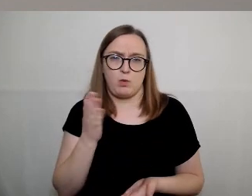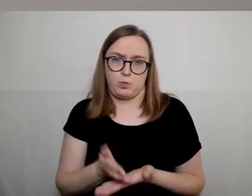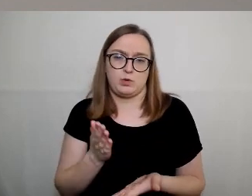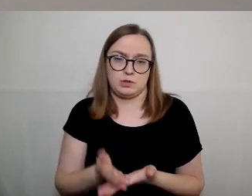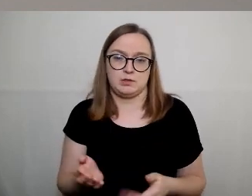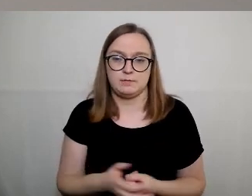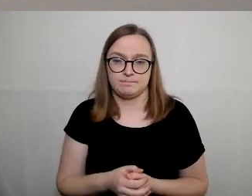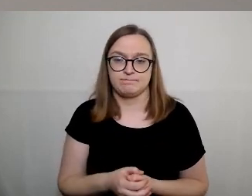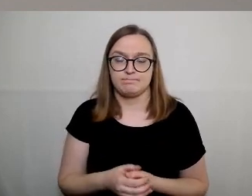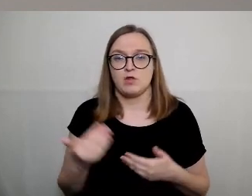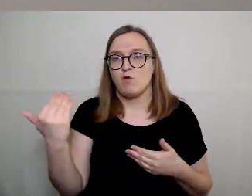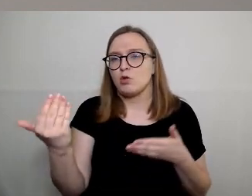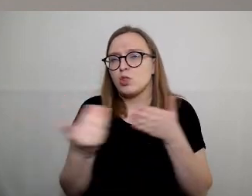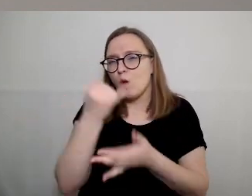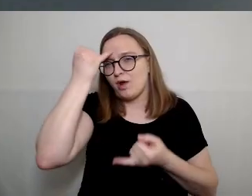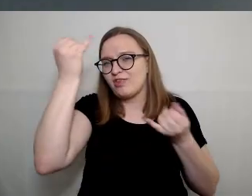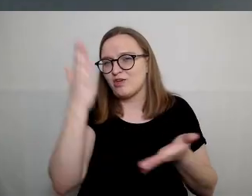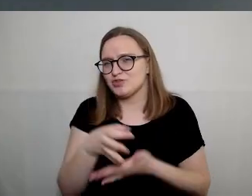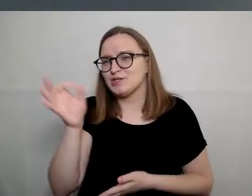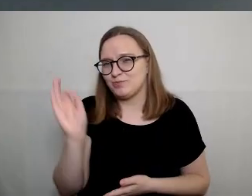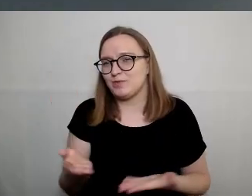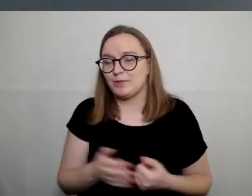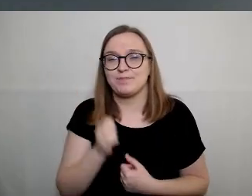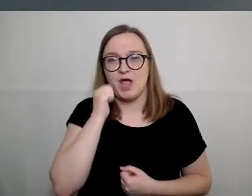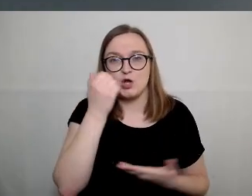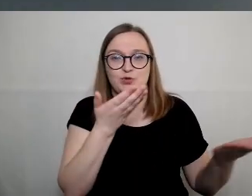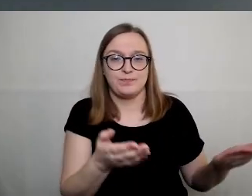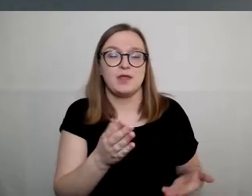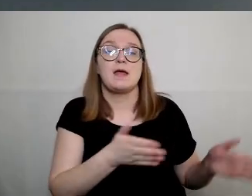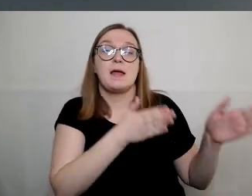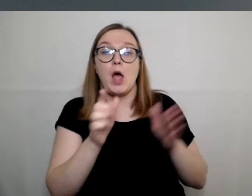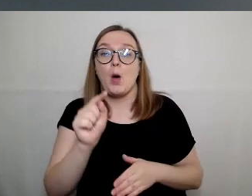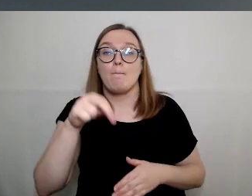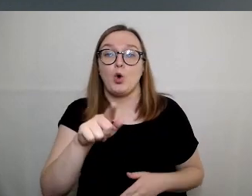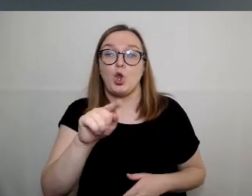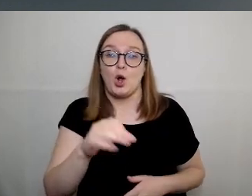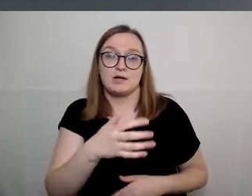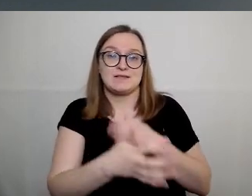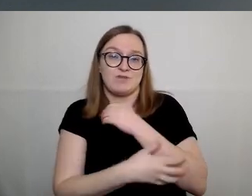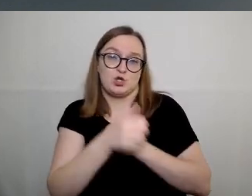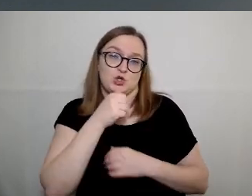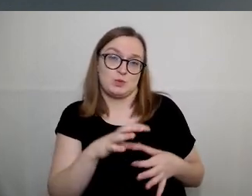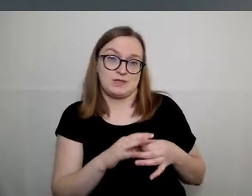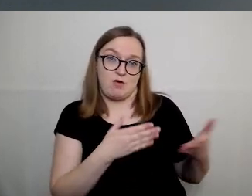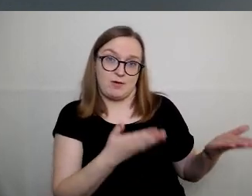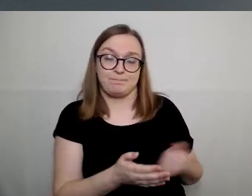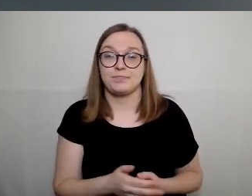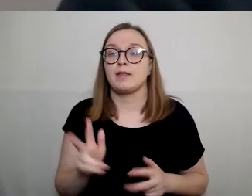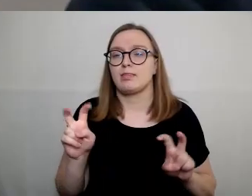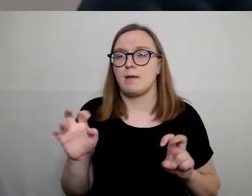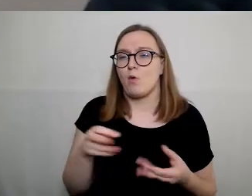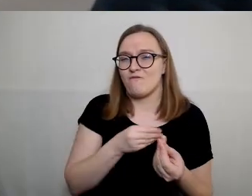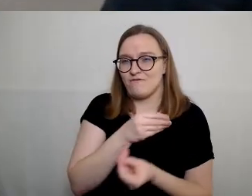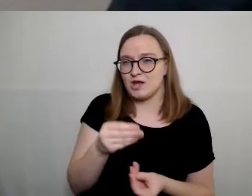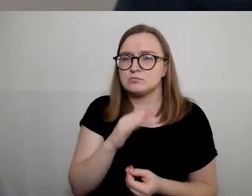ir savo naujomis idėjomis. Ačiū labai. Ačiū Jums, Giedrius Pulokas, Valstiečių Žaliųjų sąjunga. Taigi, kalbant apie verslą, tai jisai be abejo